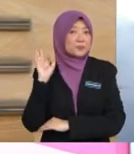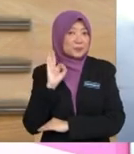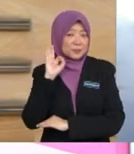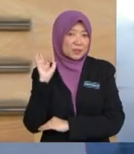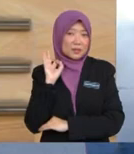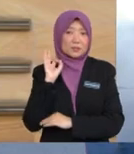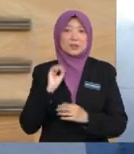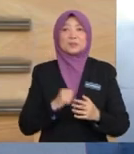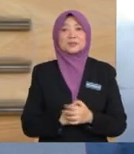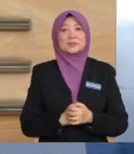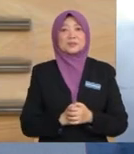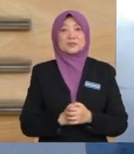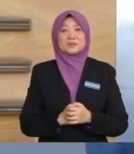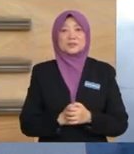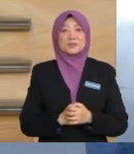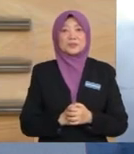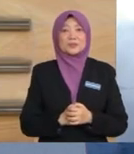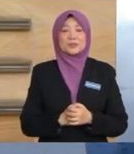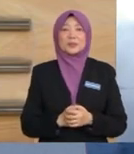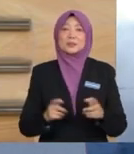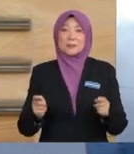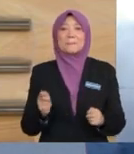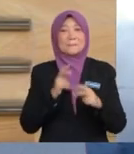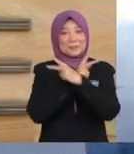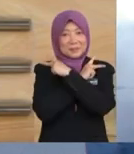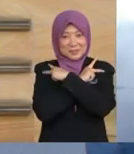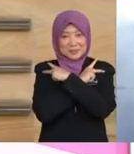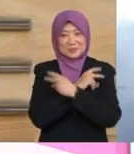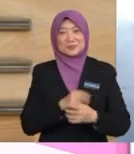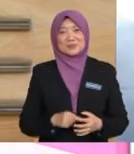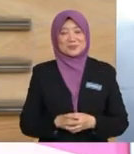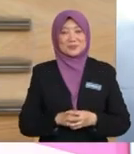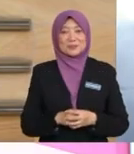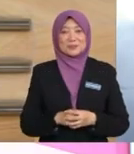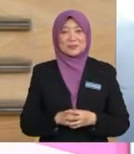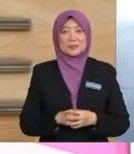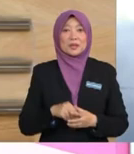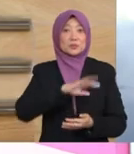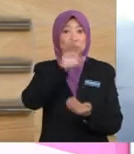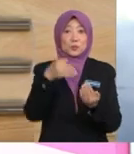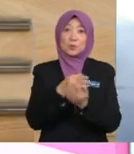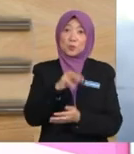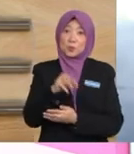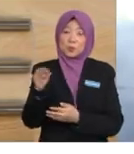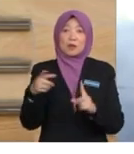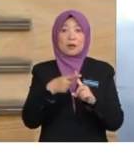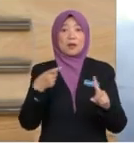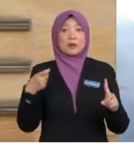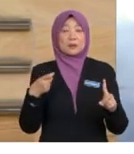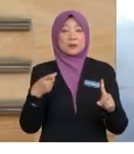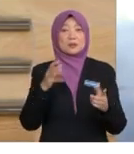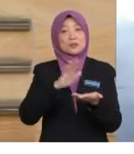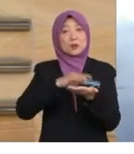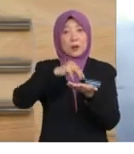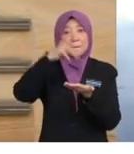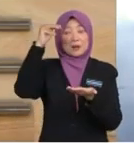Farazilah Abdul Rahim. Terima kasih Cikgu. Adik-adik kita dari Sekolah Menengah Kebangsaan Seremban 2 boleh lambai sikit.